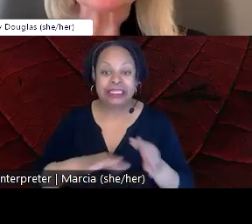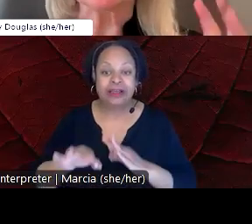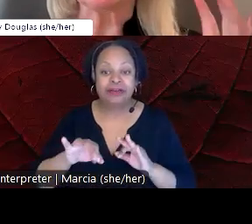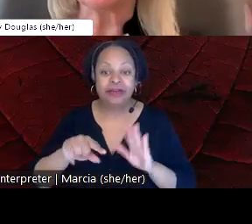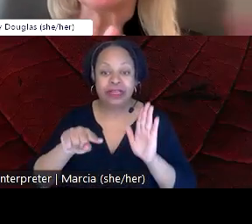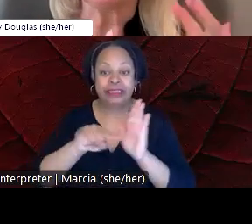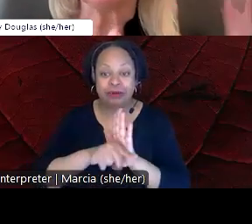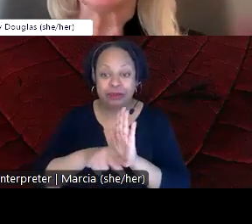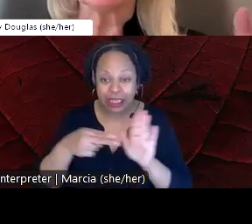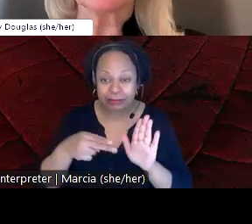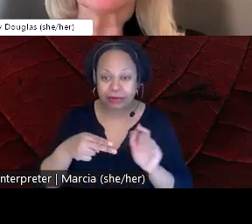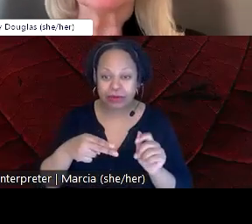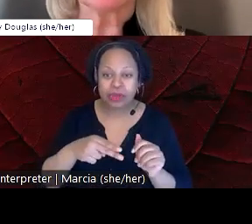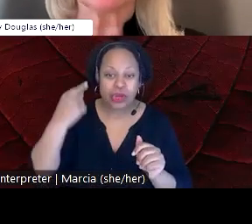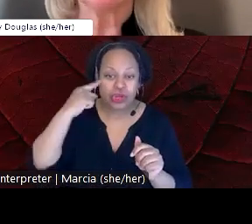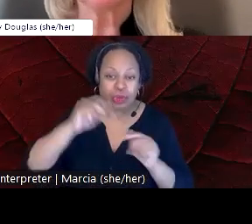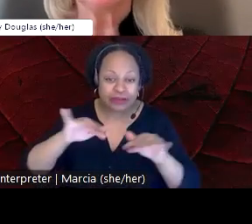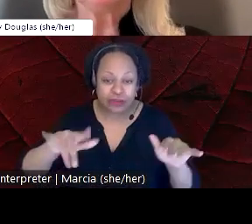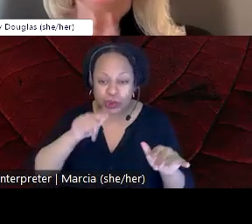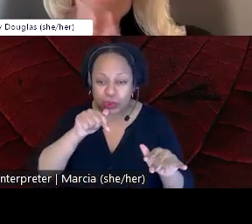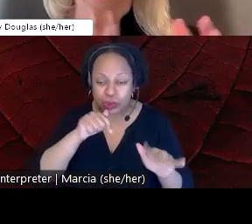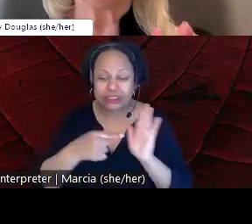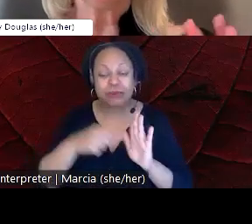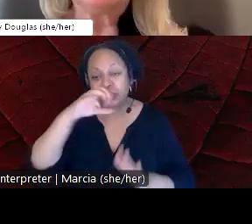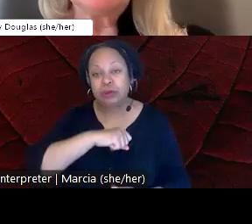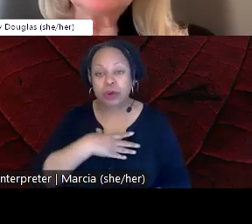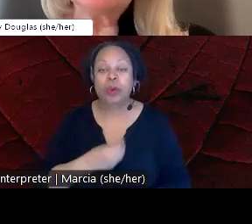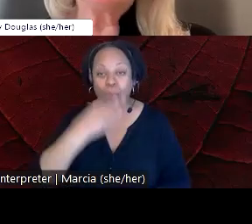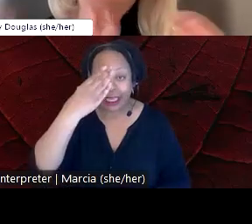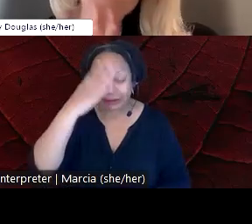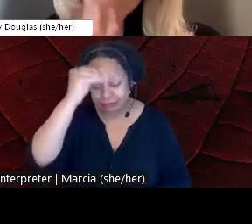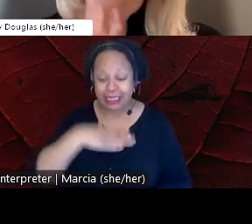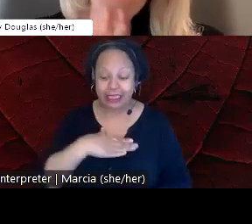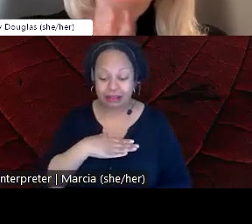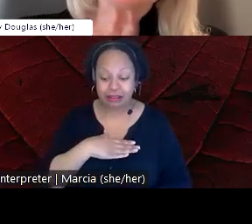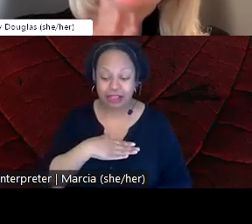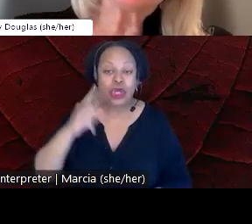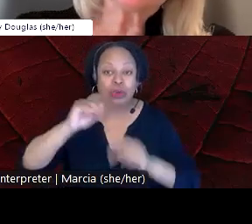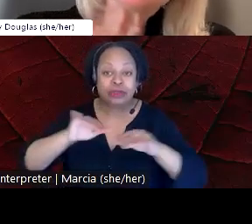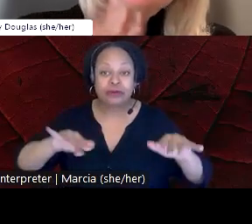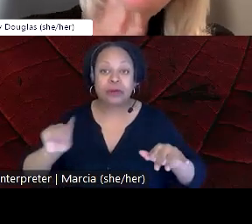sur qui sont les personnes neurodivergentes, c'est-à-dire un homme blanc.